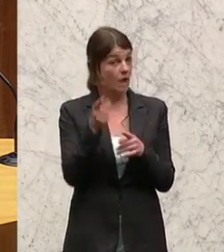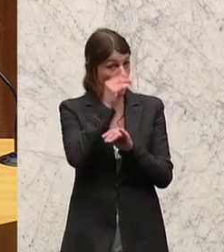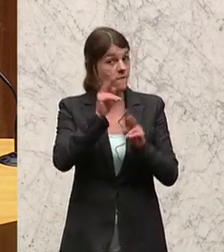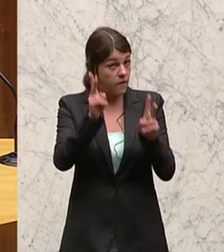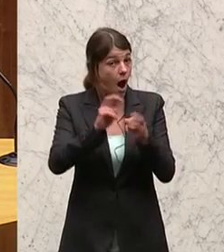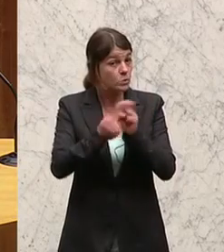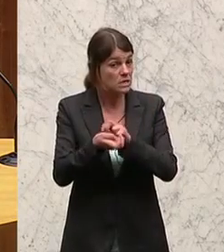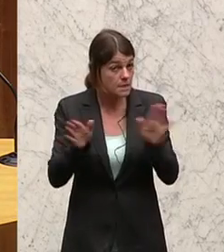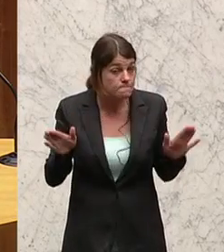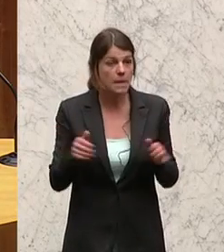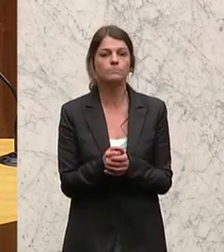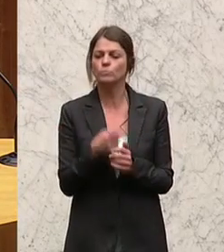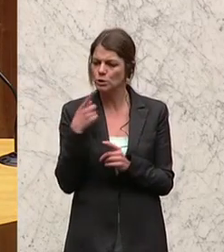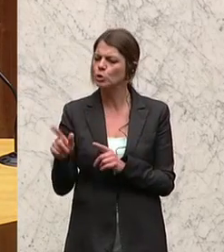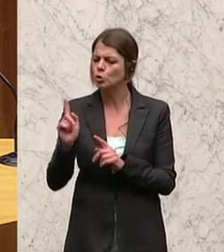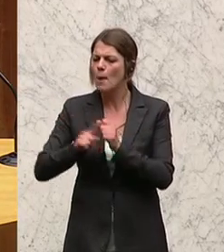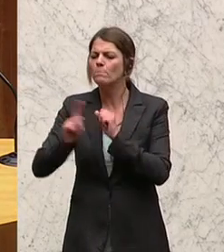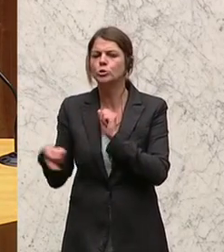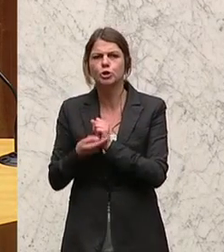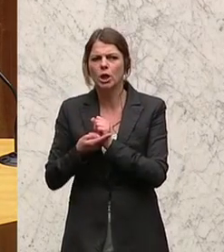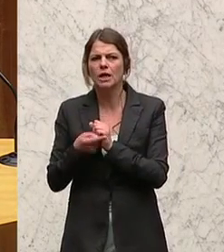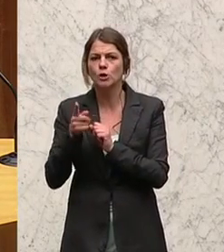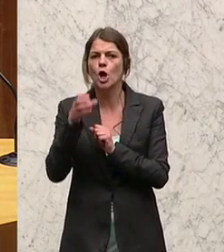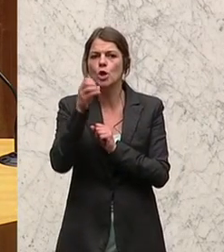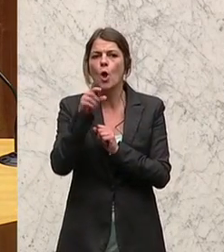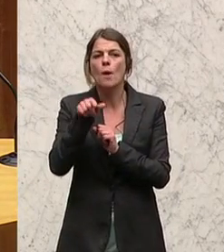überhaupt umgesetzt werden, das Budget auf nur